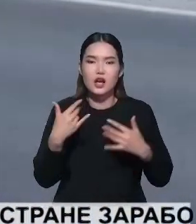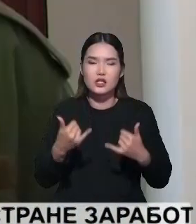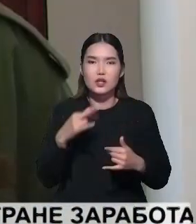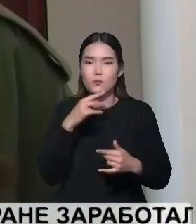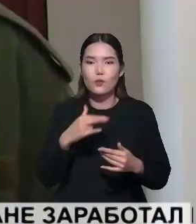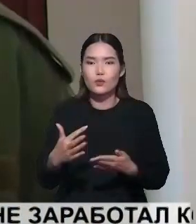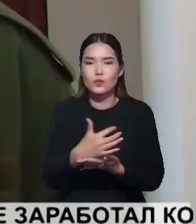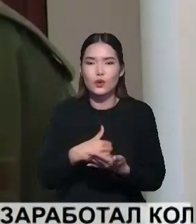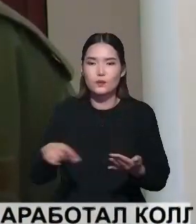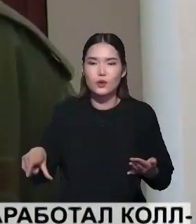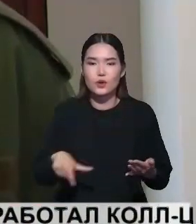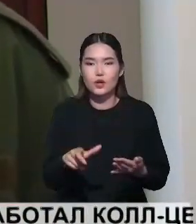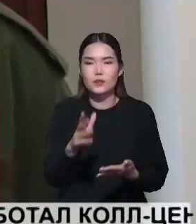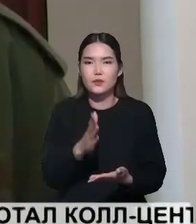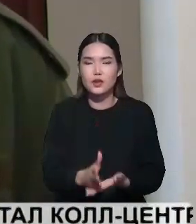дороги.